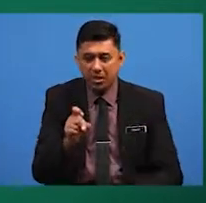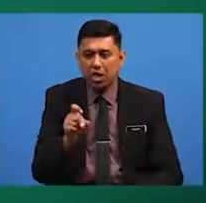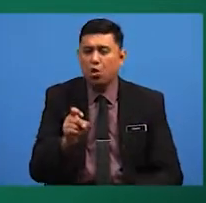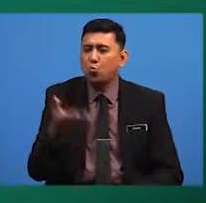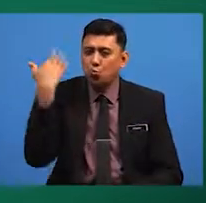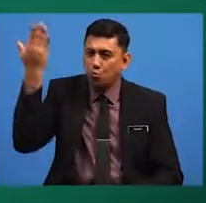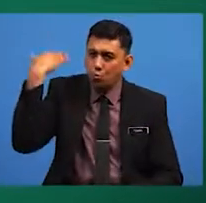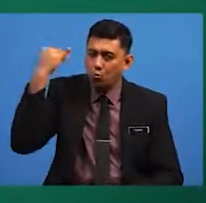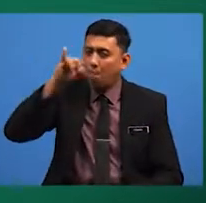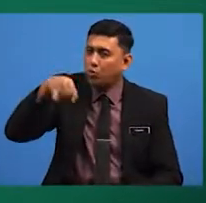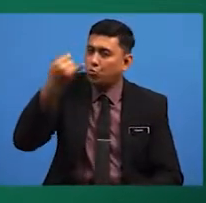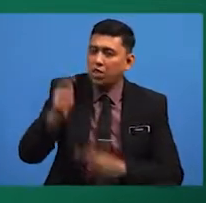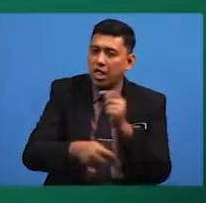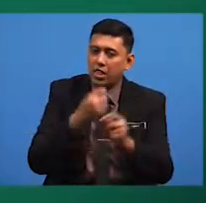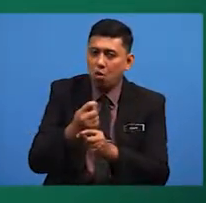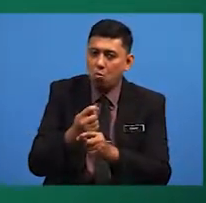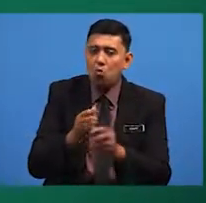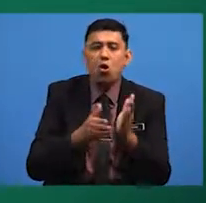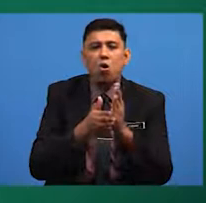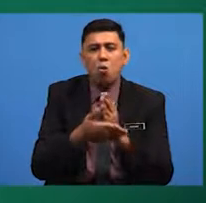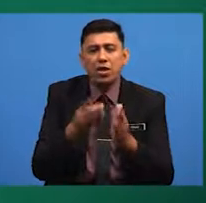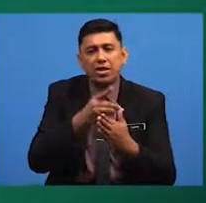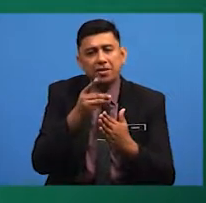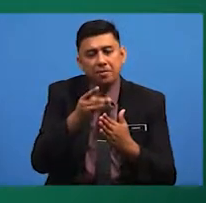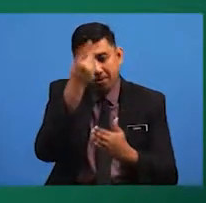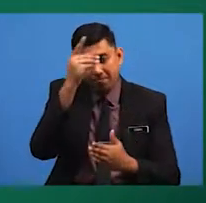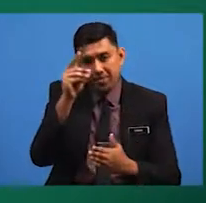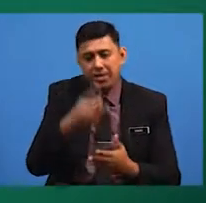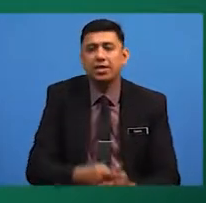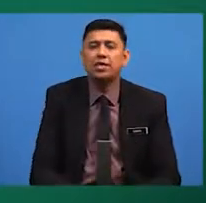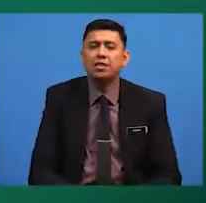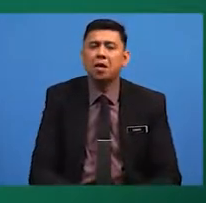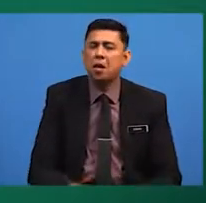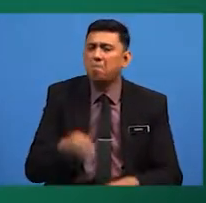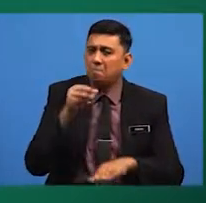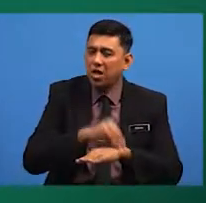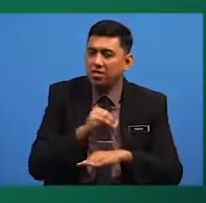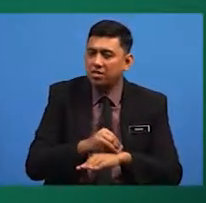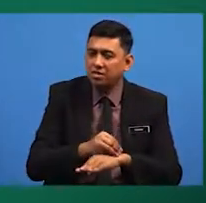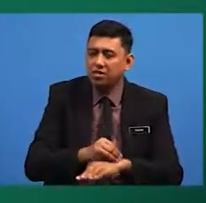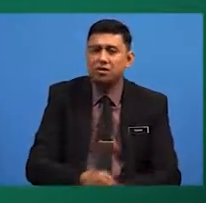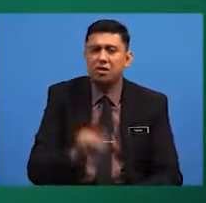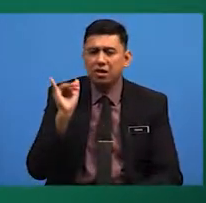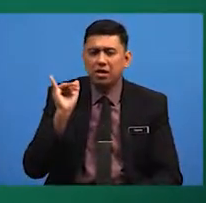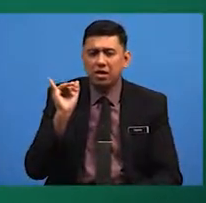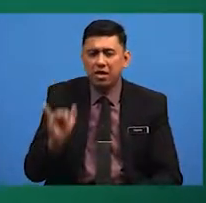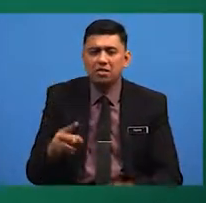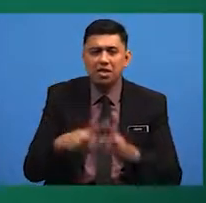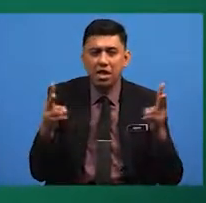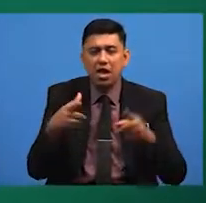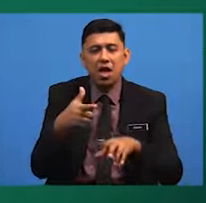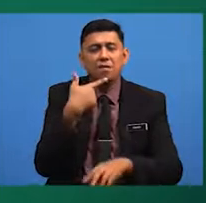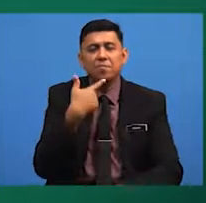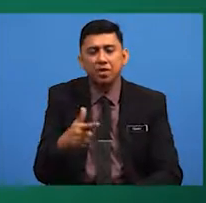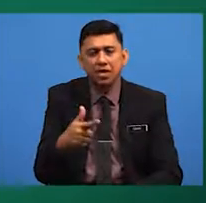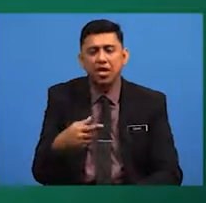dahulu oleh demikian sumber tenaga ini memerlukan masse yang sangat lama untuk